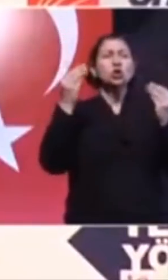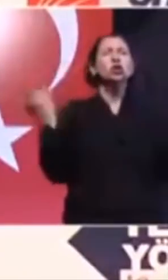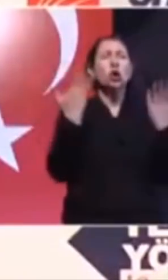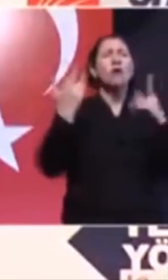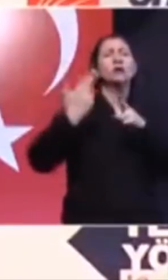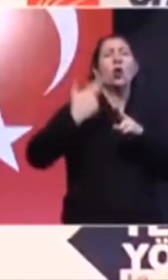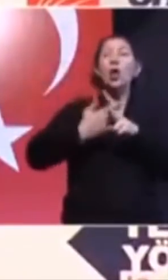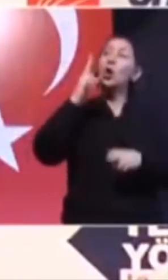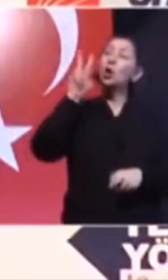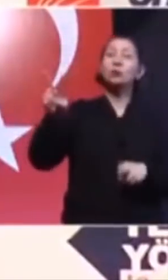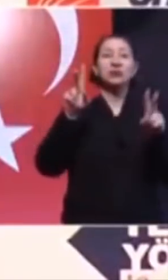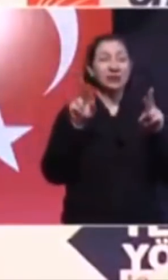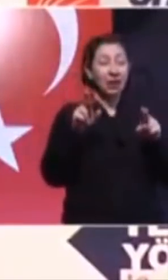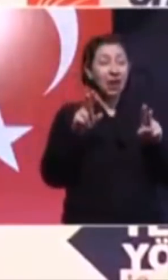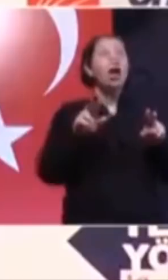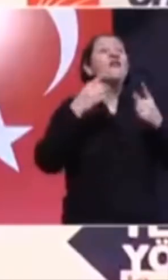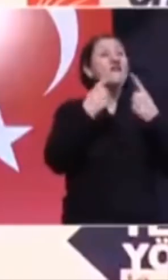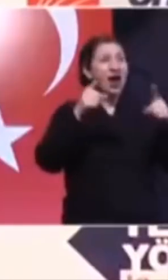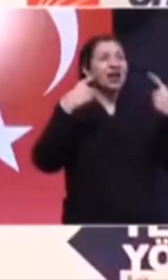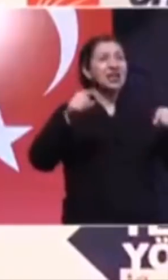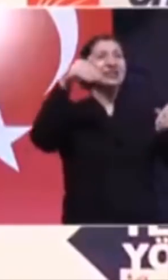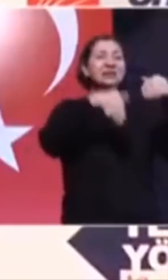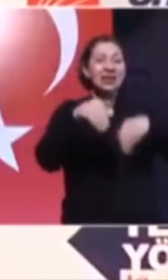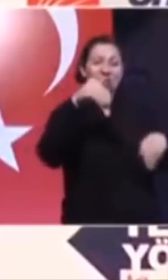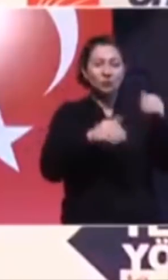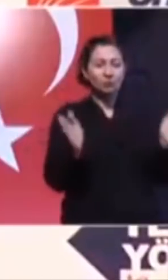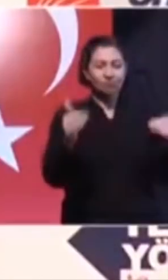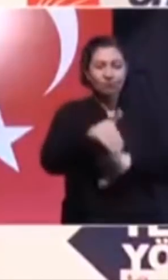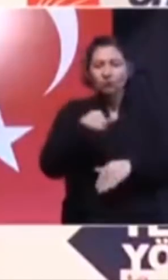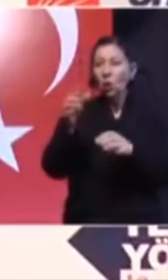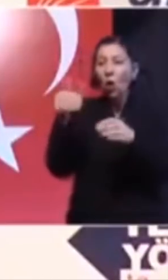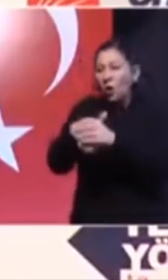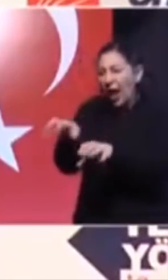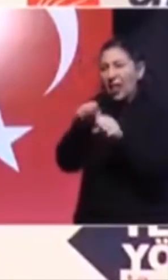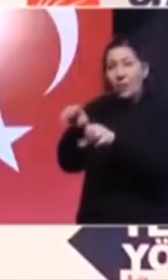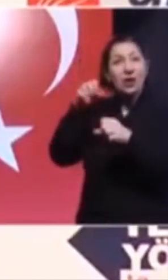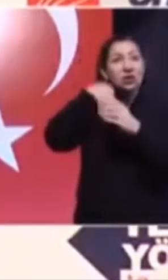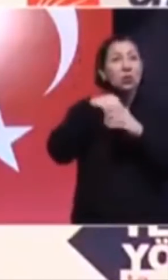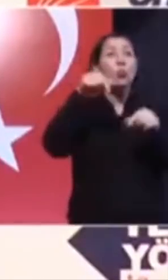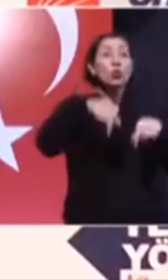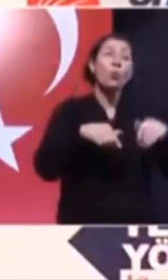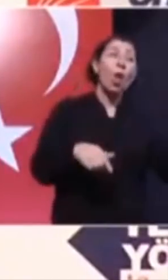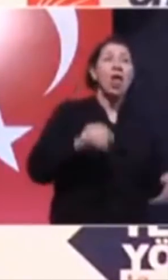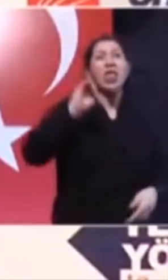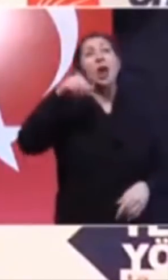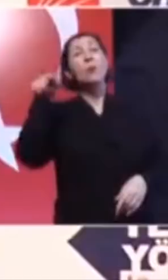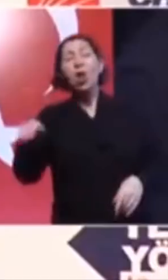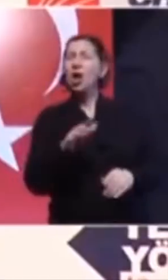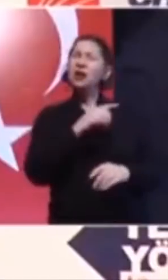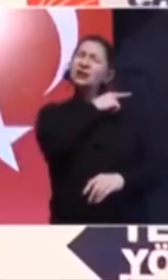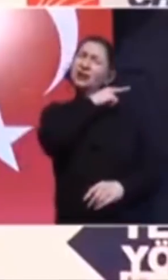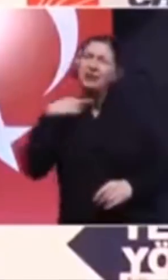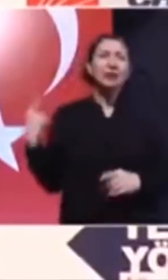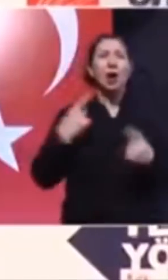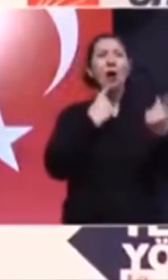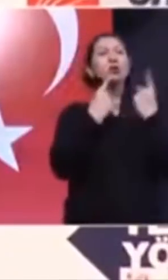örneğini gördüğümüz gibi farklı seçmen kümelerinden oy toplamak için bugün şöyle yarın böyle asla